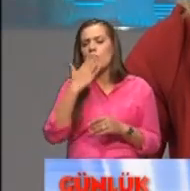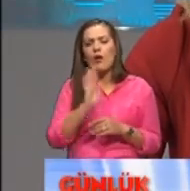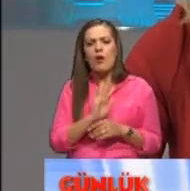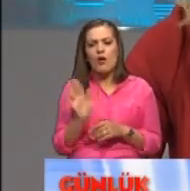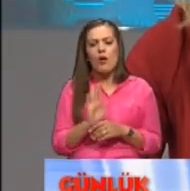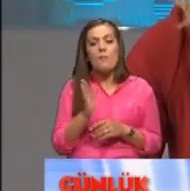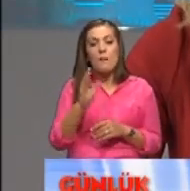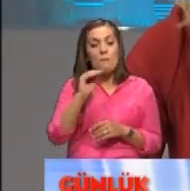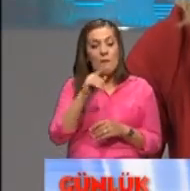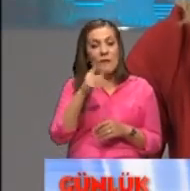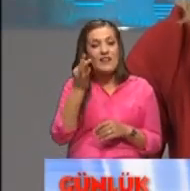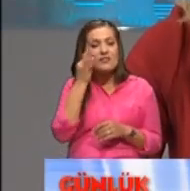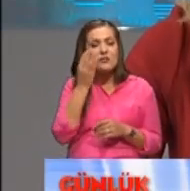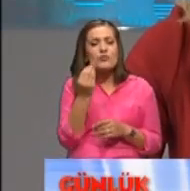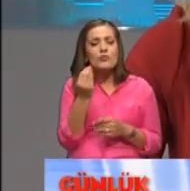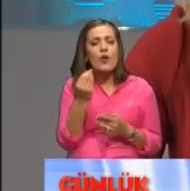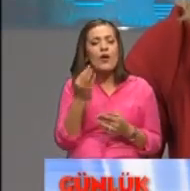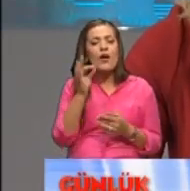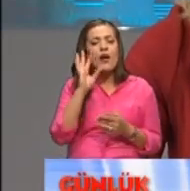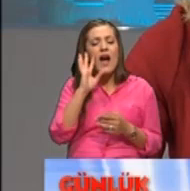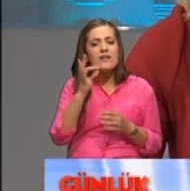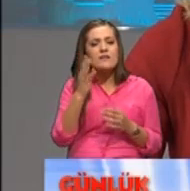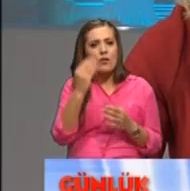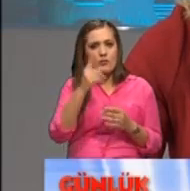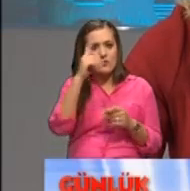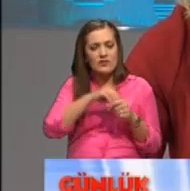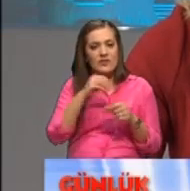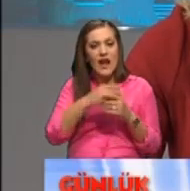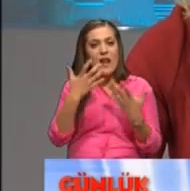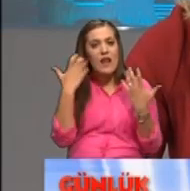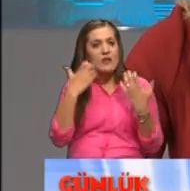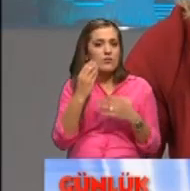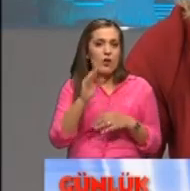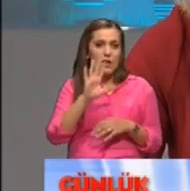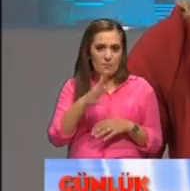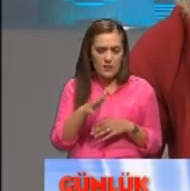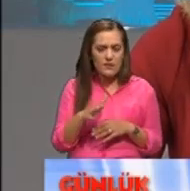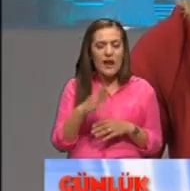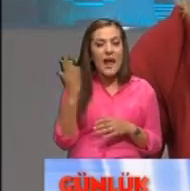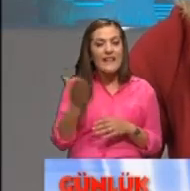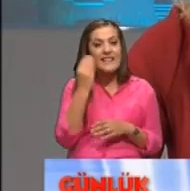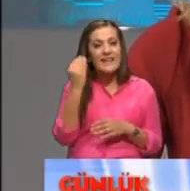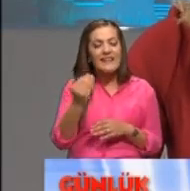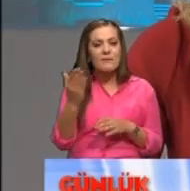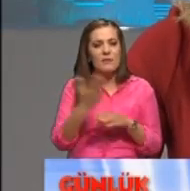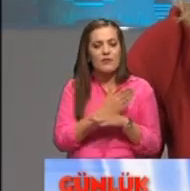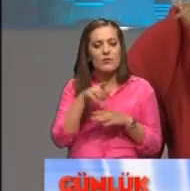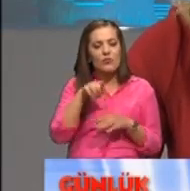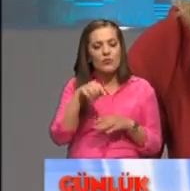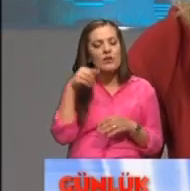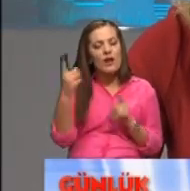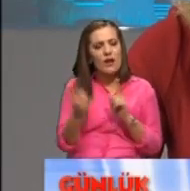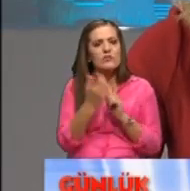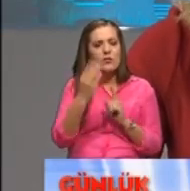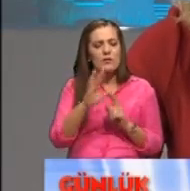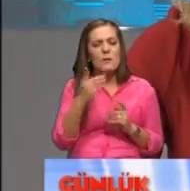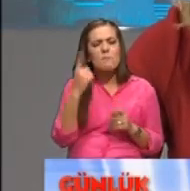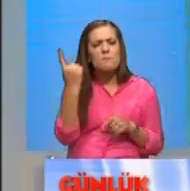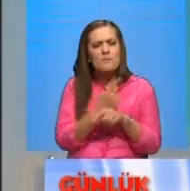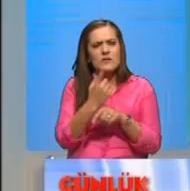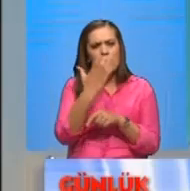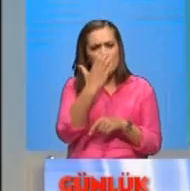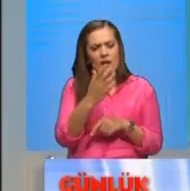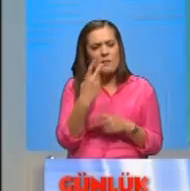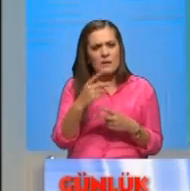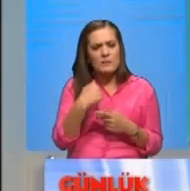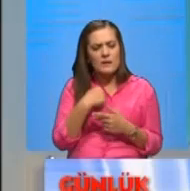yoktur. Ama bebeklerin cildi çok hassas olduğu için alerjik reaksiyon gelişebilir. En iyi ürünlerde bile bununla karşılaşabiliyoruz. Bir şey